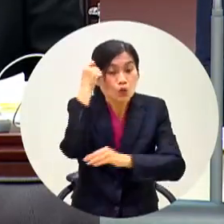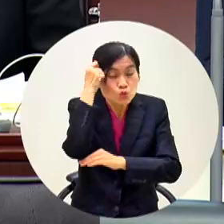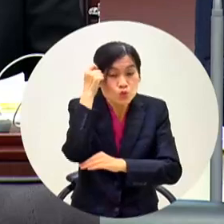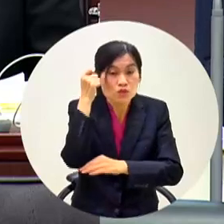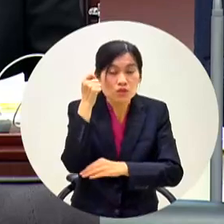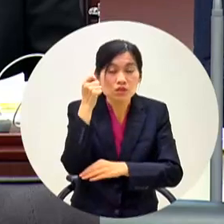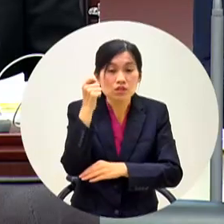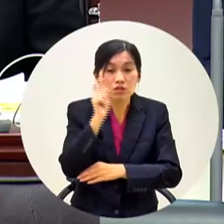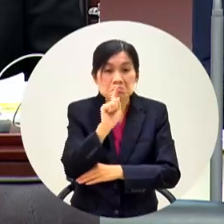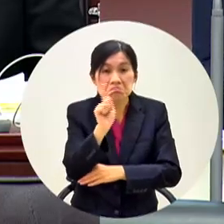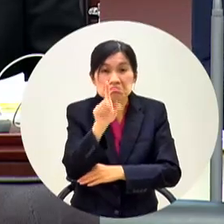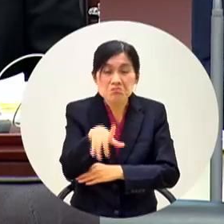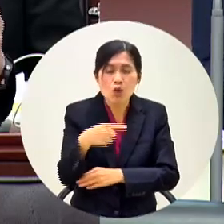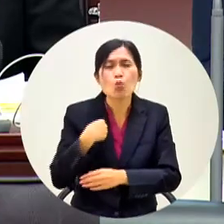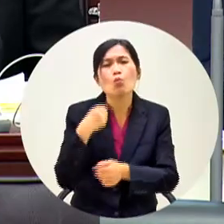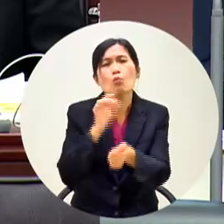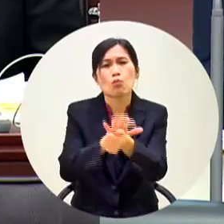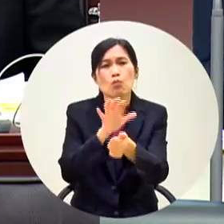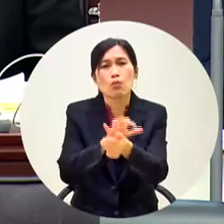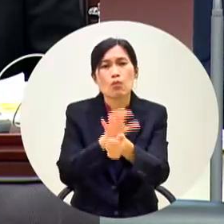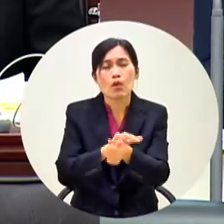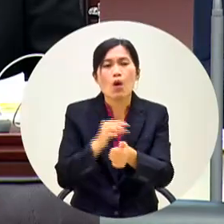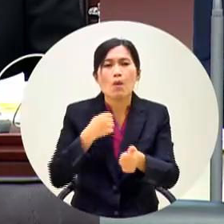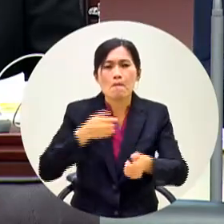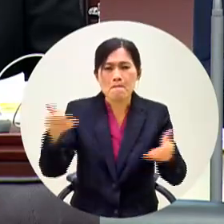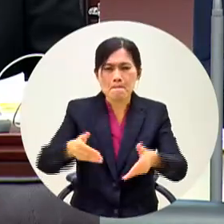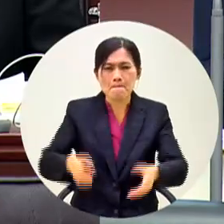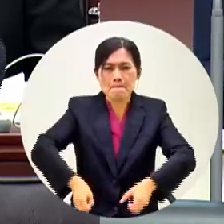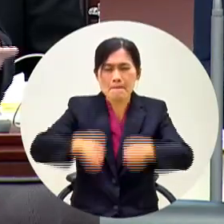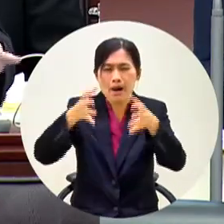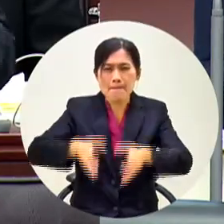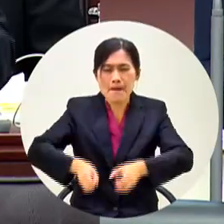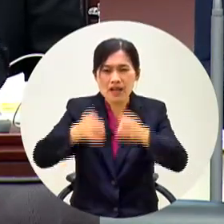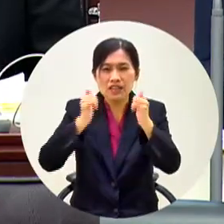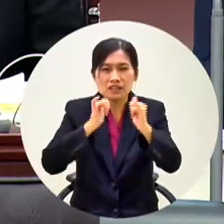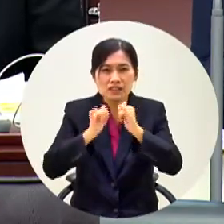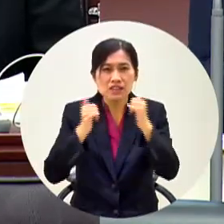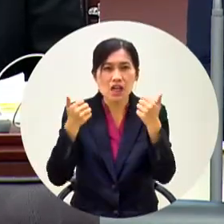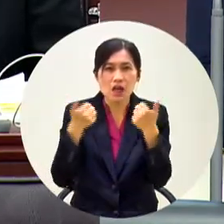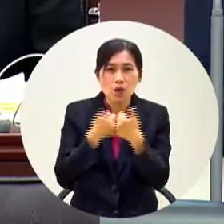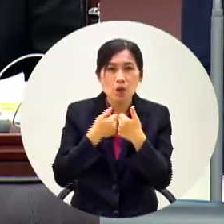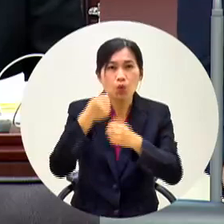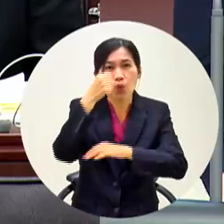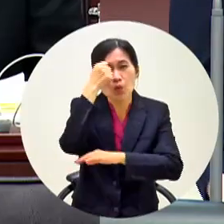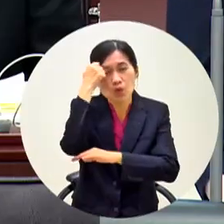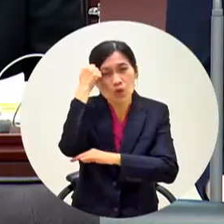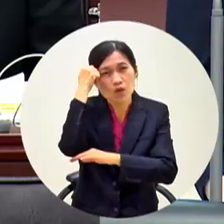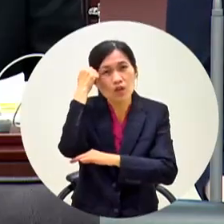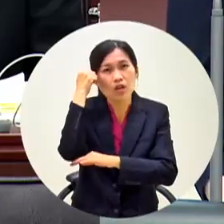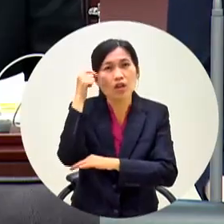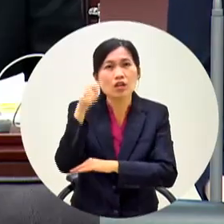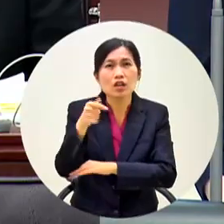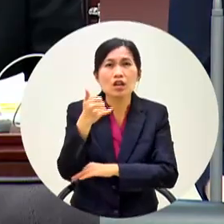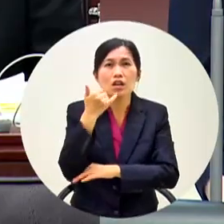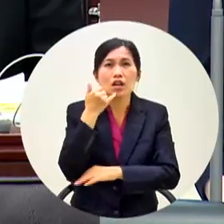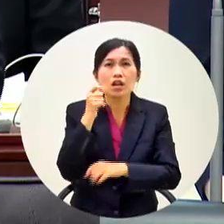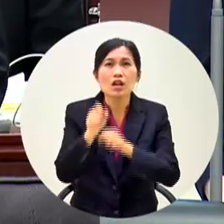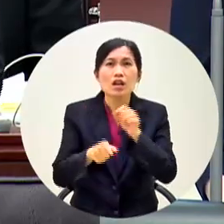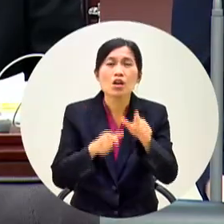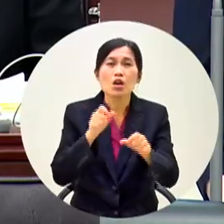帮他解决嘛，所以我们也新建社会住宅，能够提供房屋， 或者他可以购买社会住